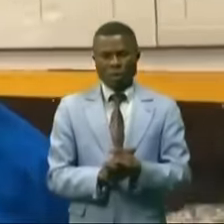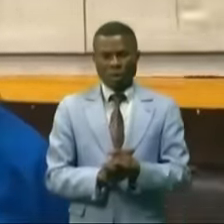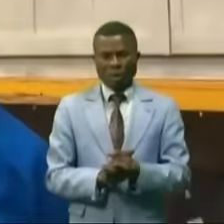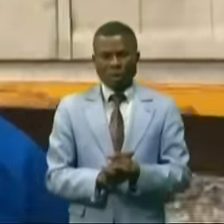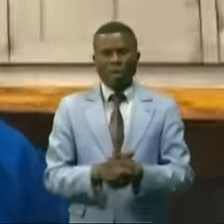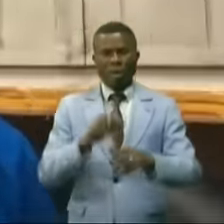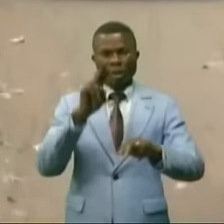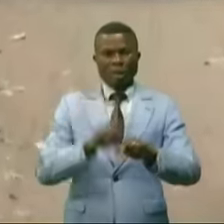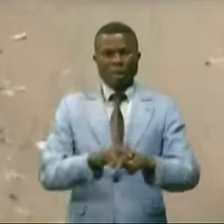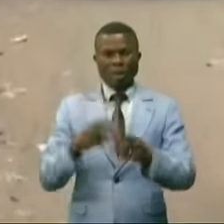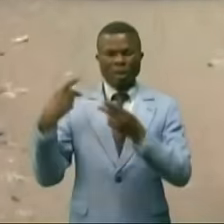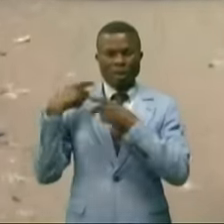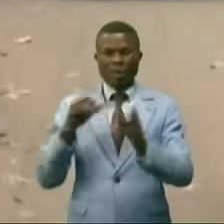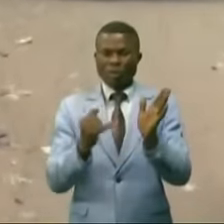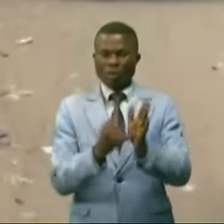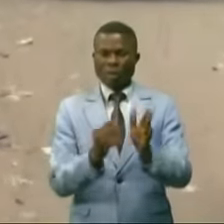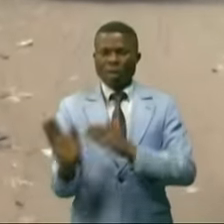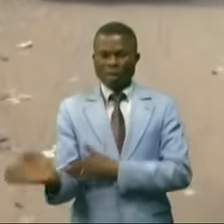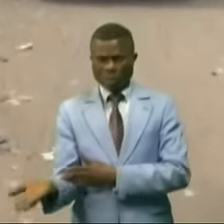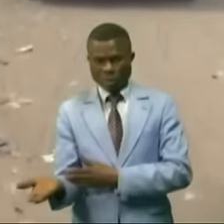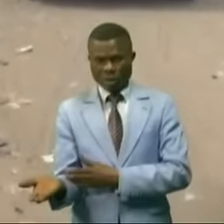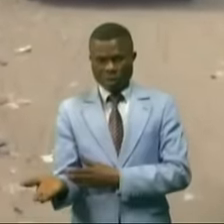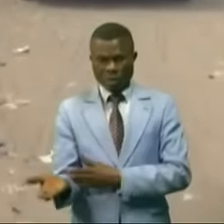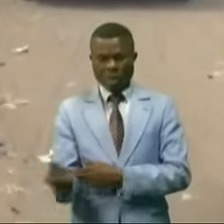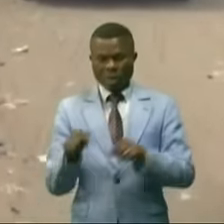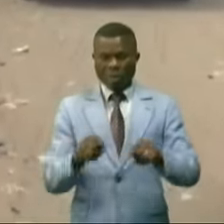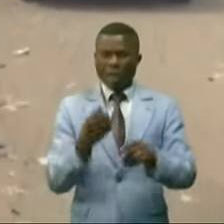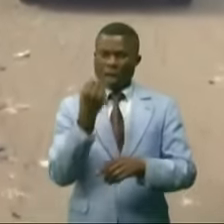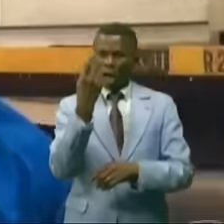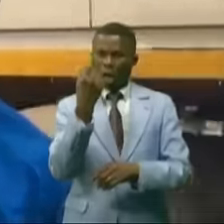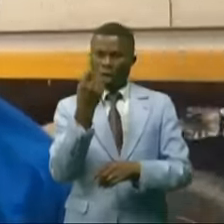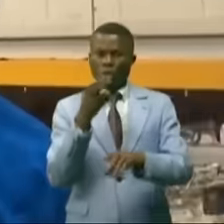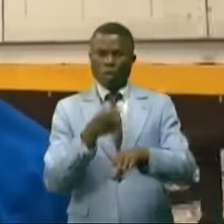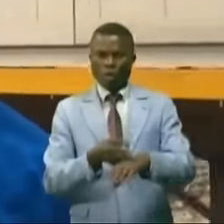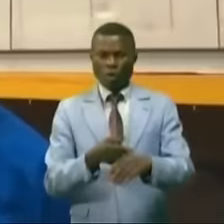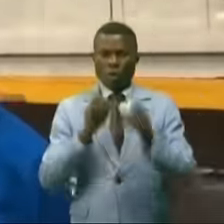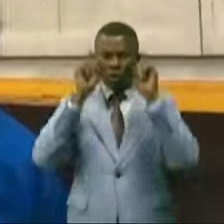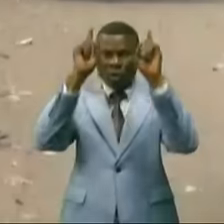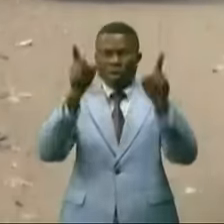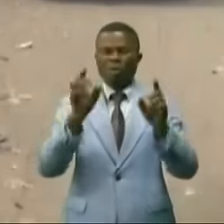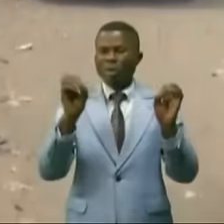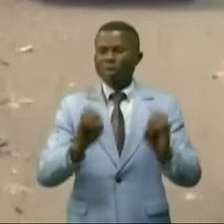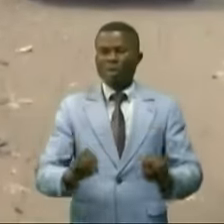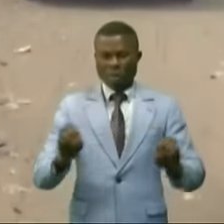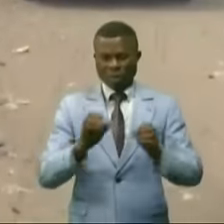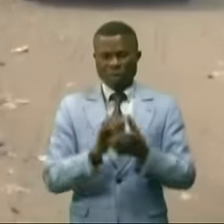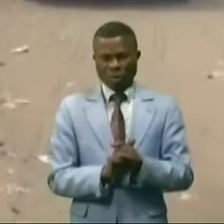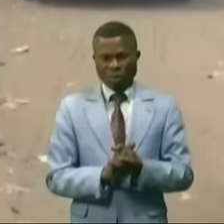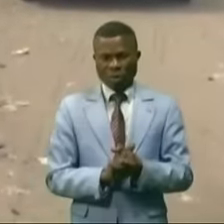Nous étions ici depuis 6 heures. Il est presque 11 heures. Toujours pas des bus Transco.